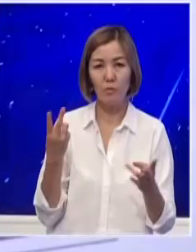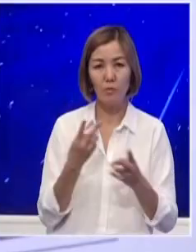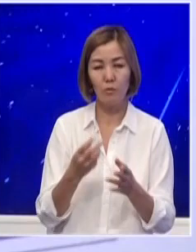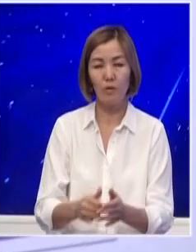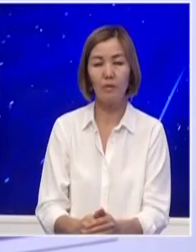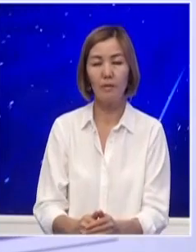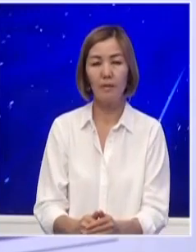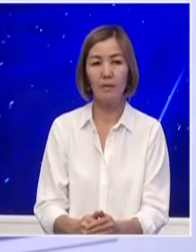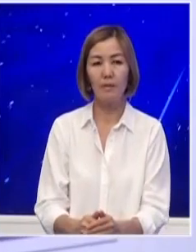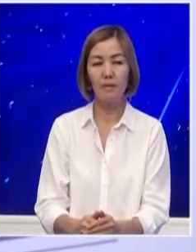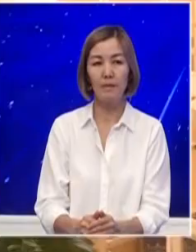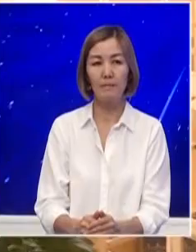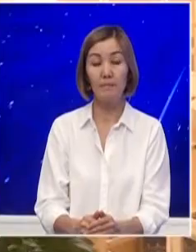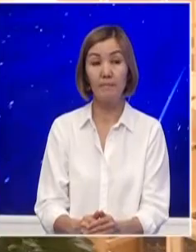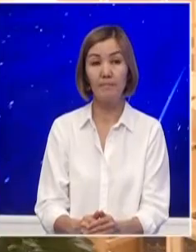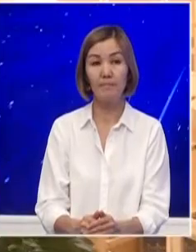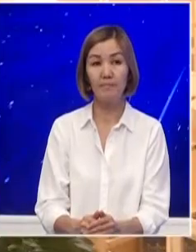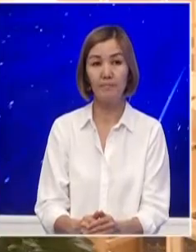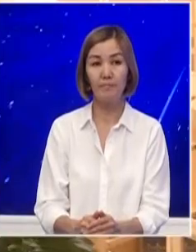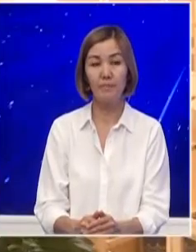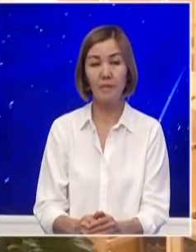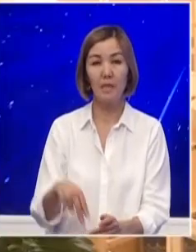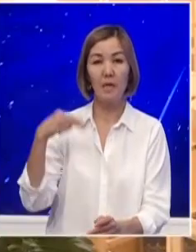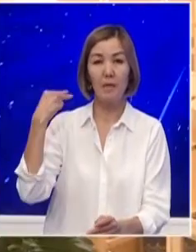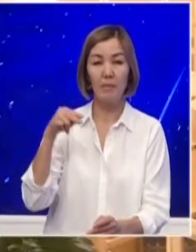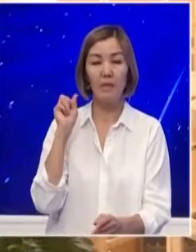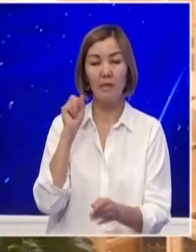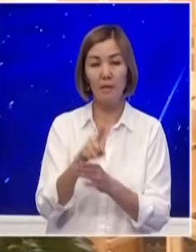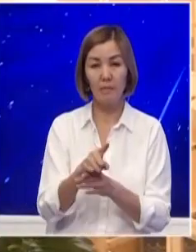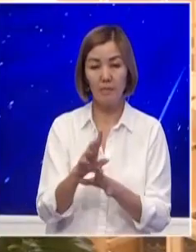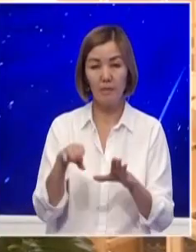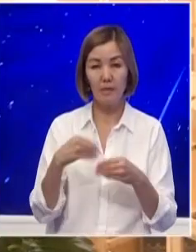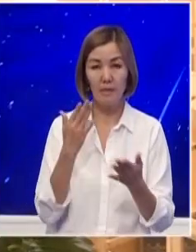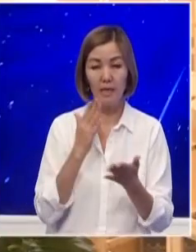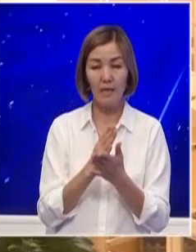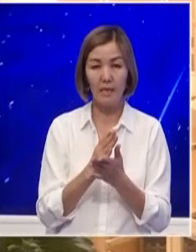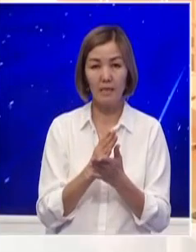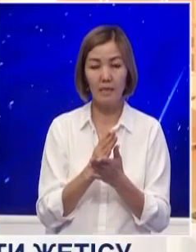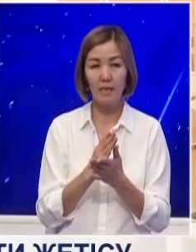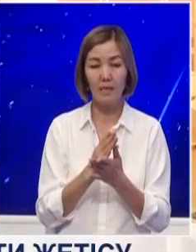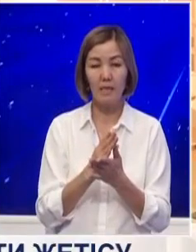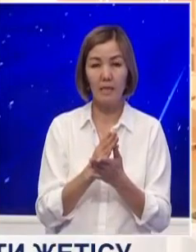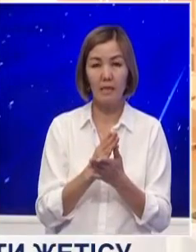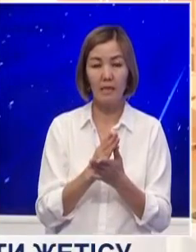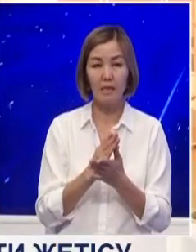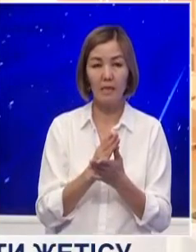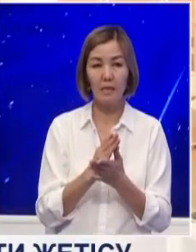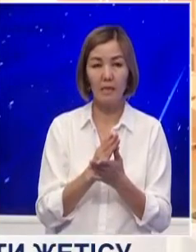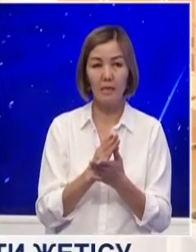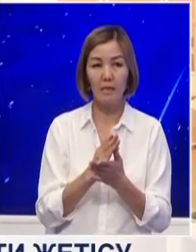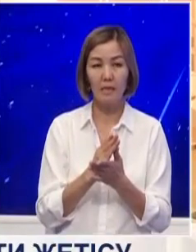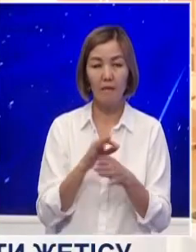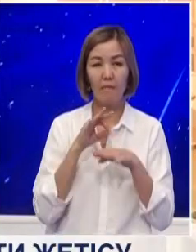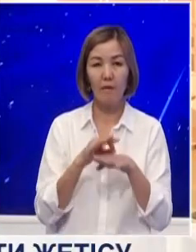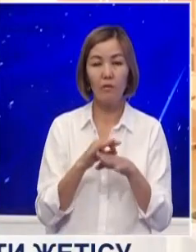Президент Мизден Берген Тапсермас на сей кейс По поручению главы государства нами ведется